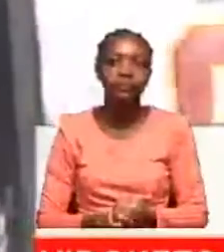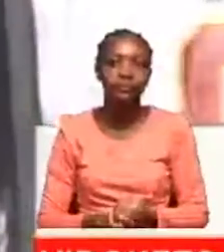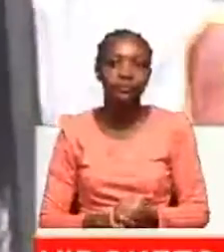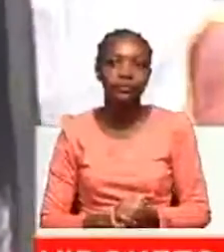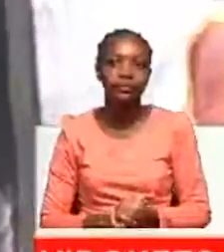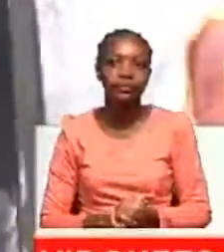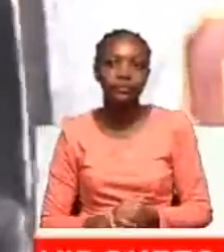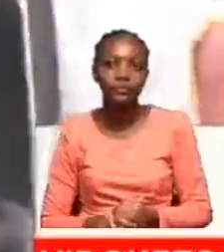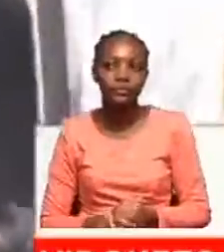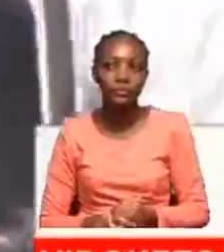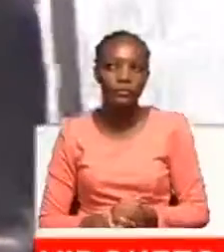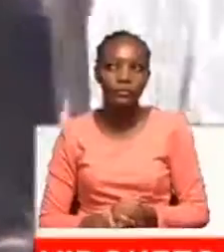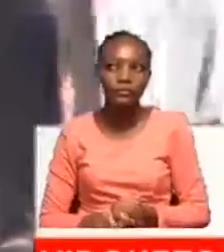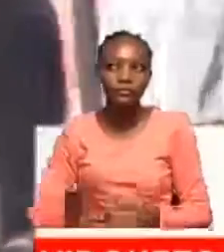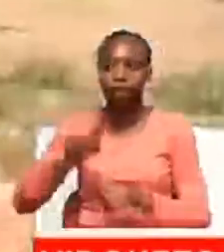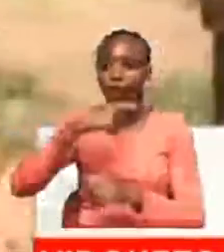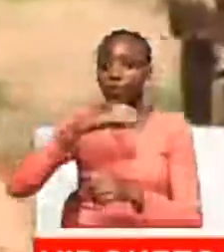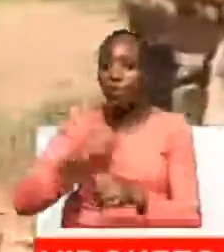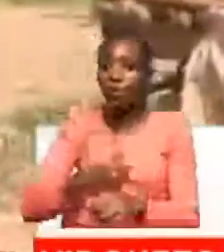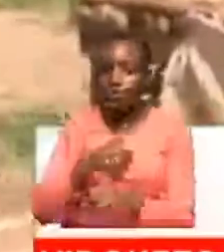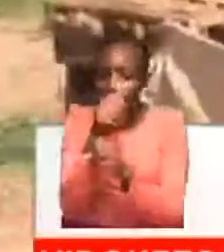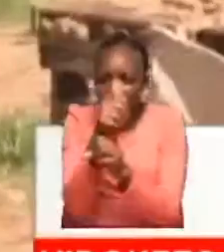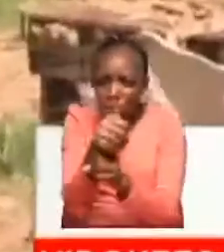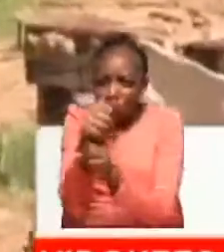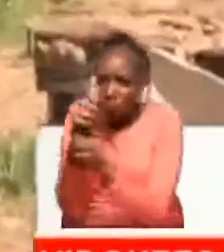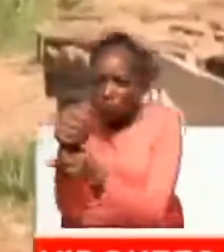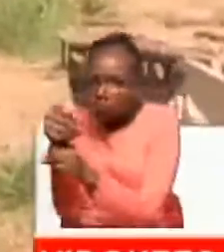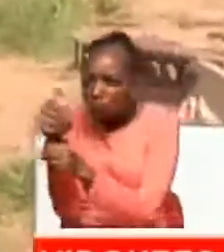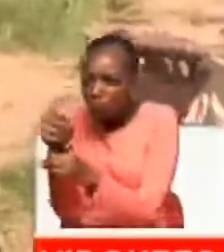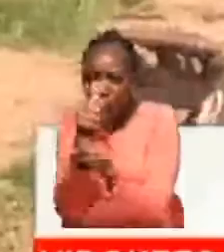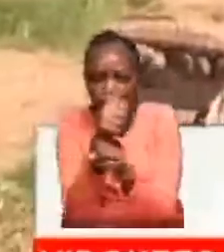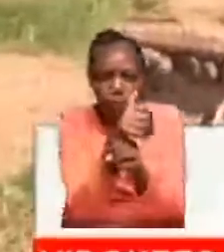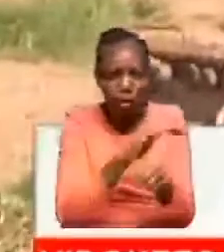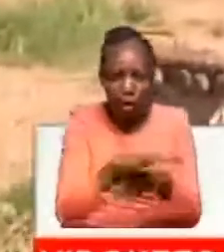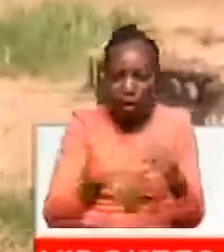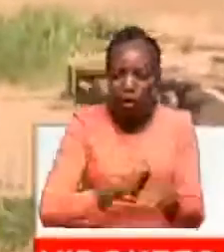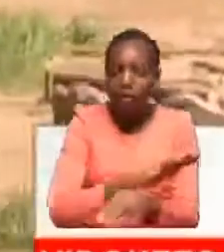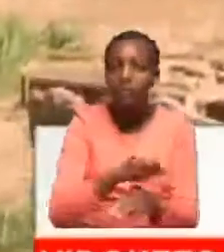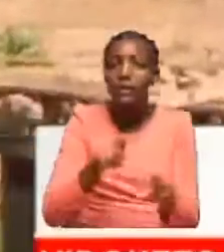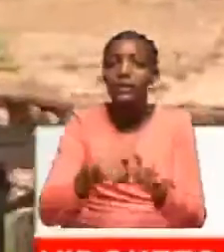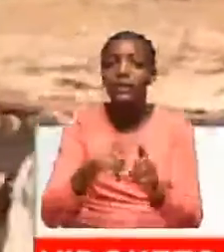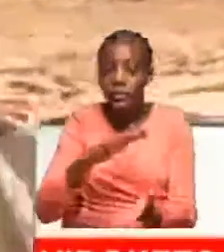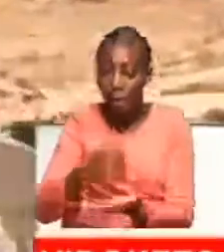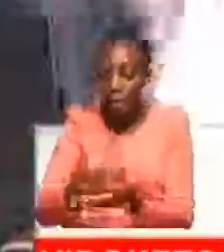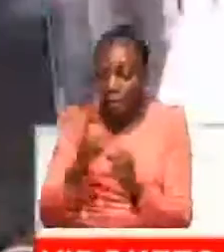the areas we at least we should help the wananchi.